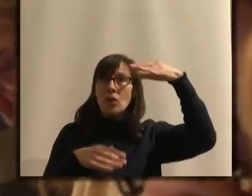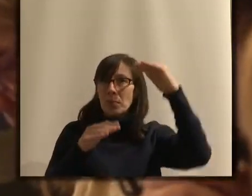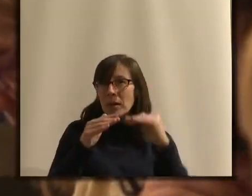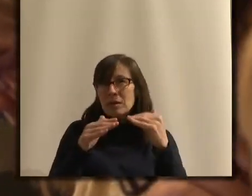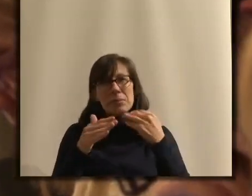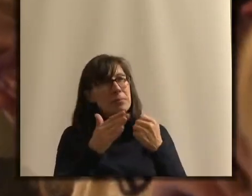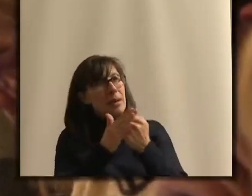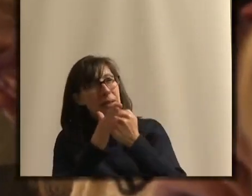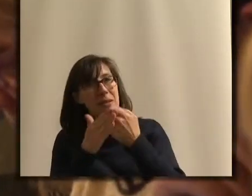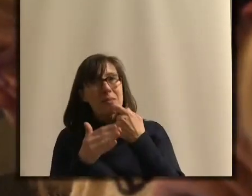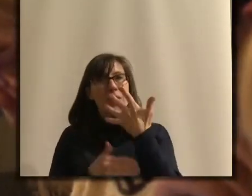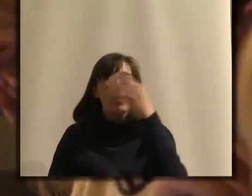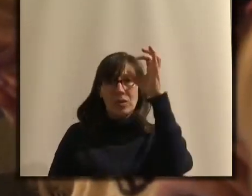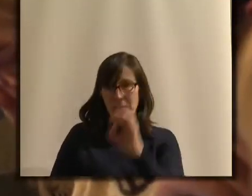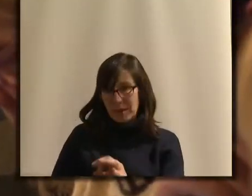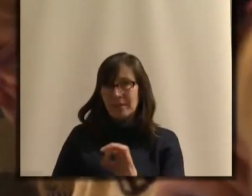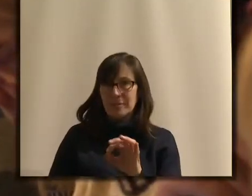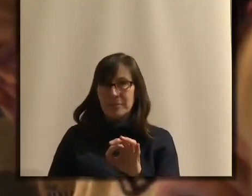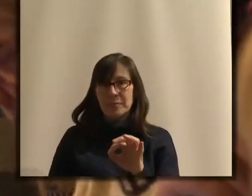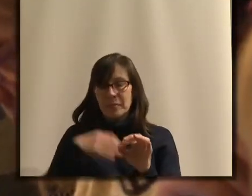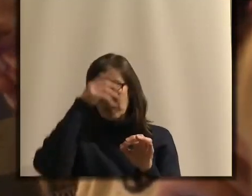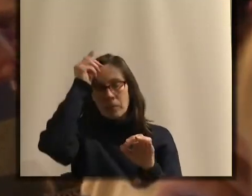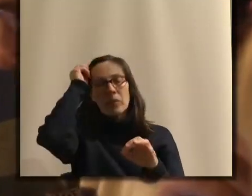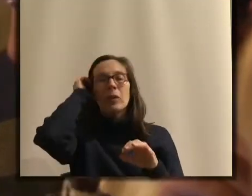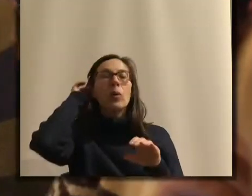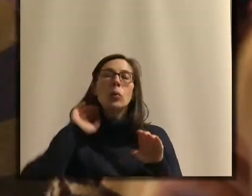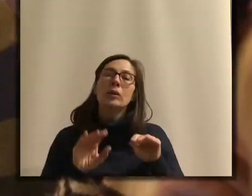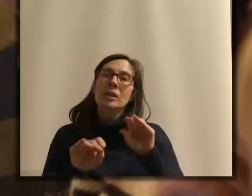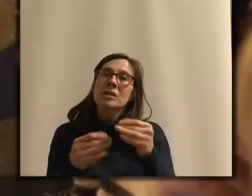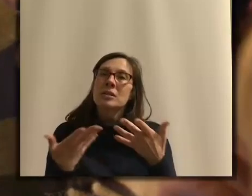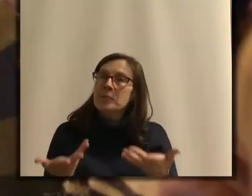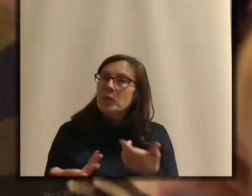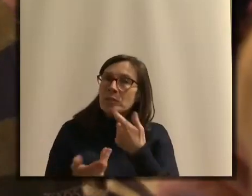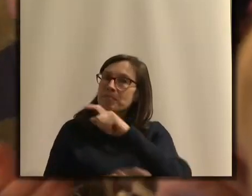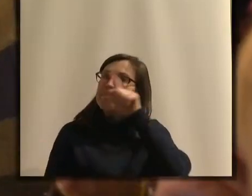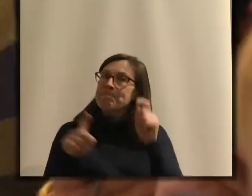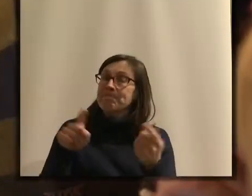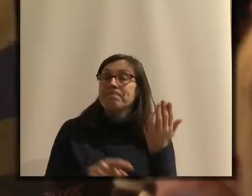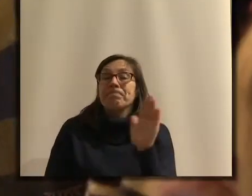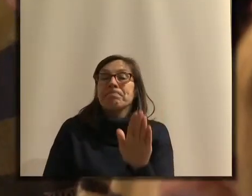com a màxim només fins al 50% del rendiment. Llavors, la nostra